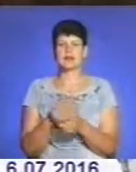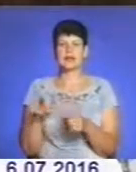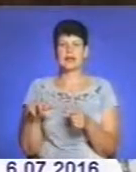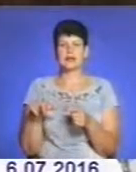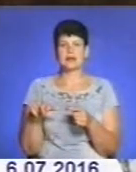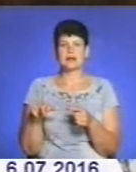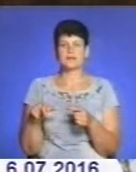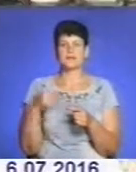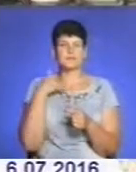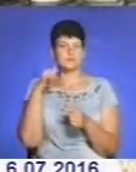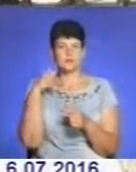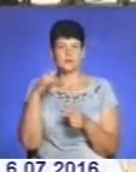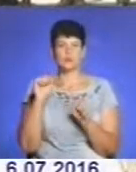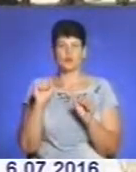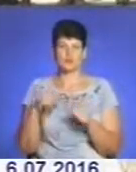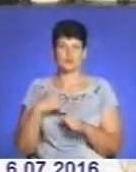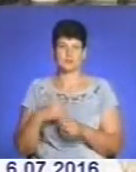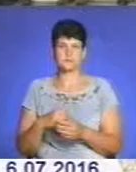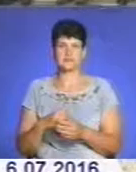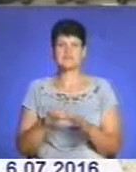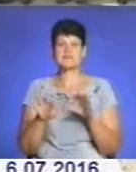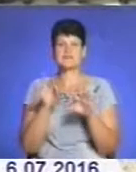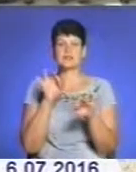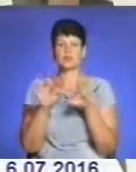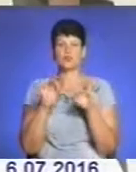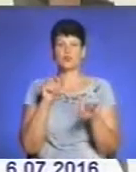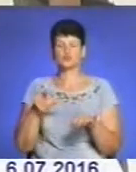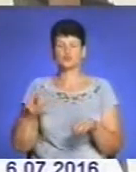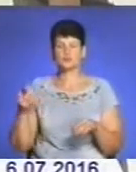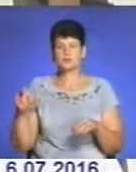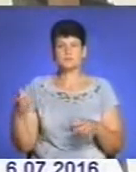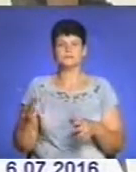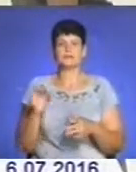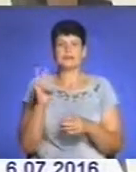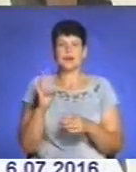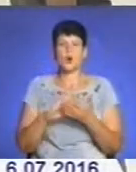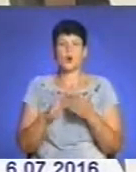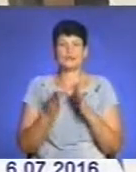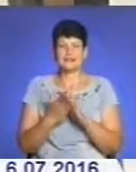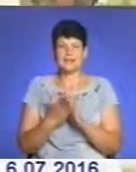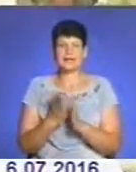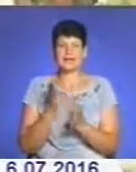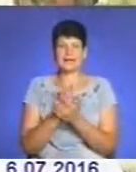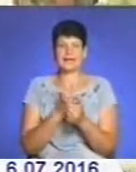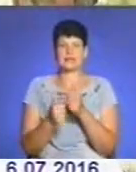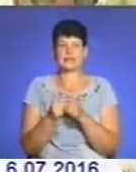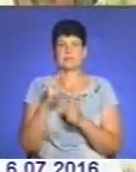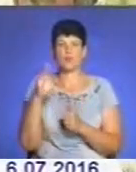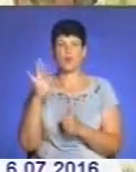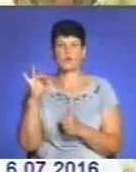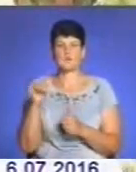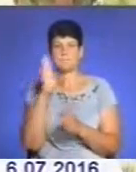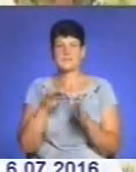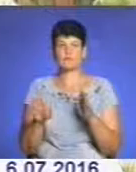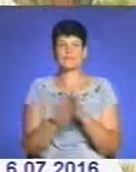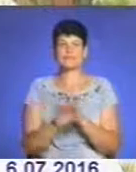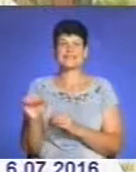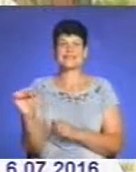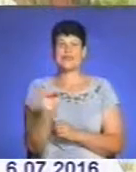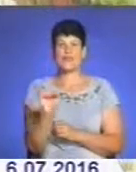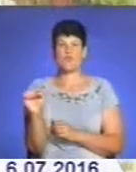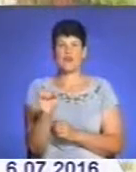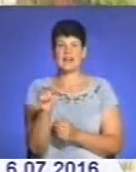само можете дзвонити. З відбору громадян на військову службу за контрактом серед районів Тернопільщини є лідери – Зборівський, Підволочицький,